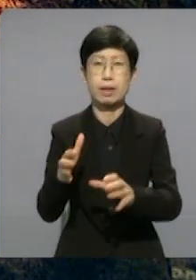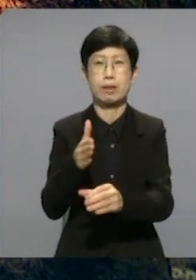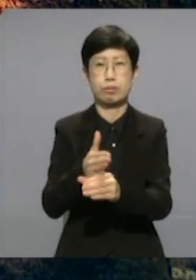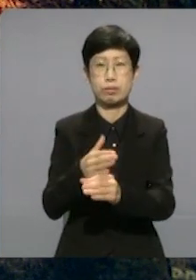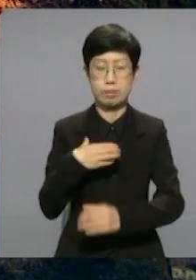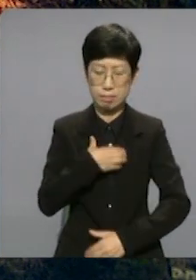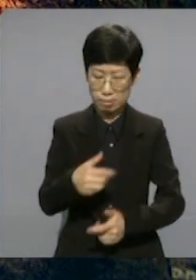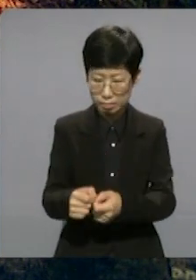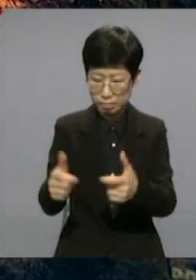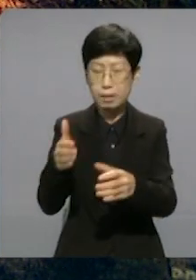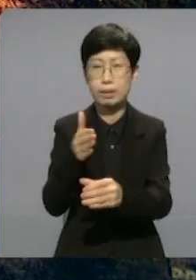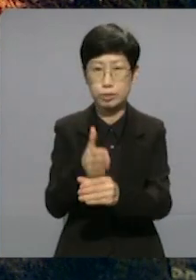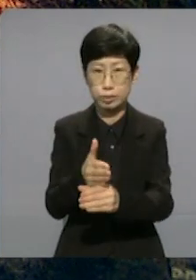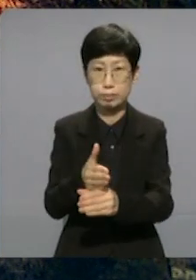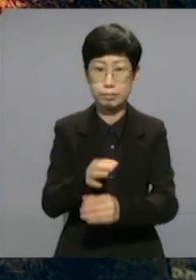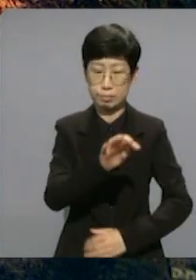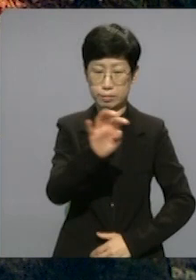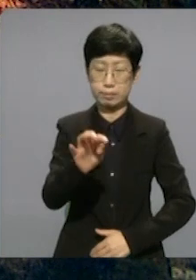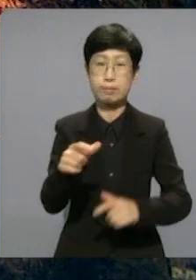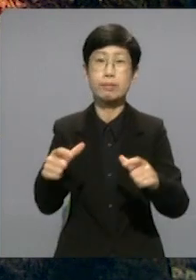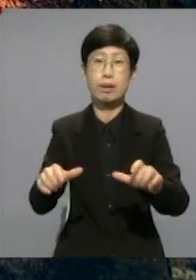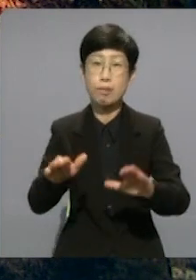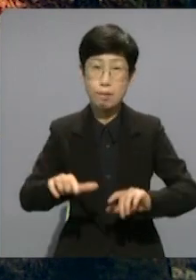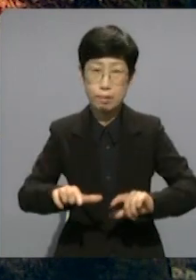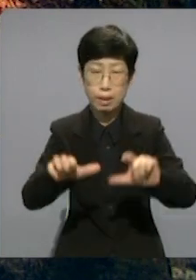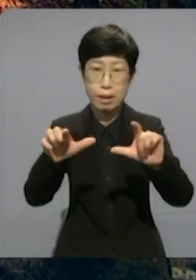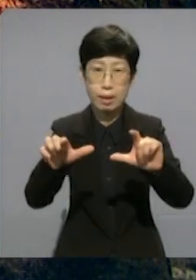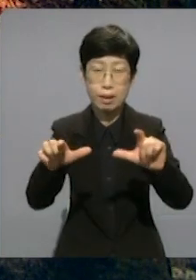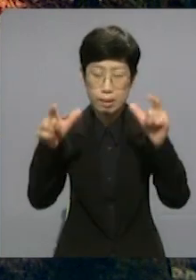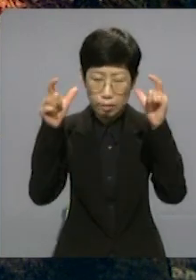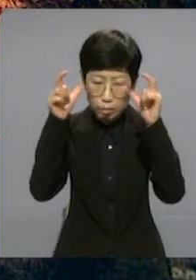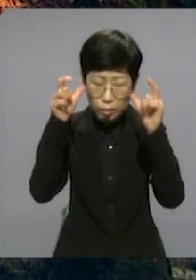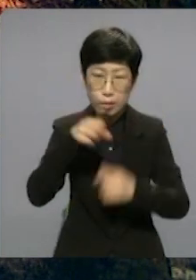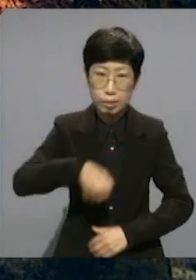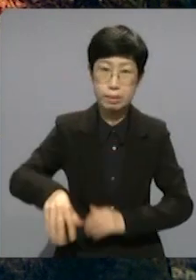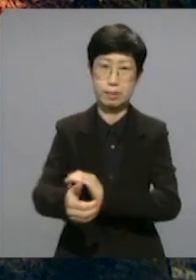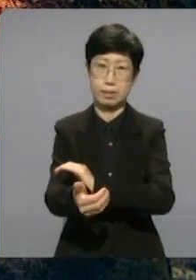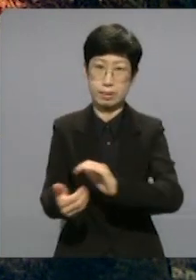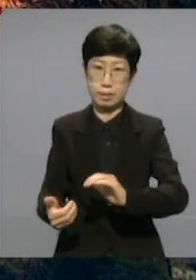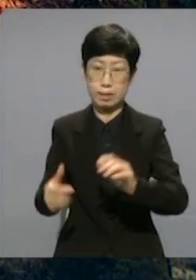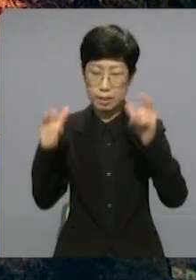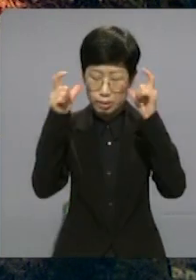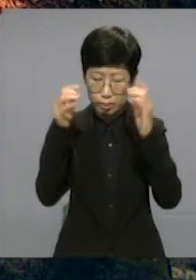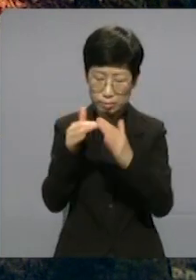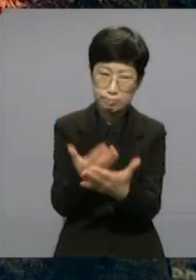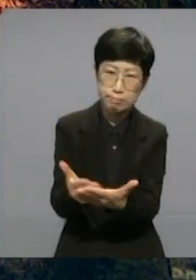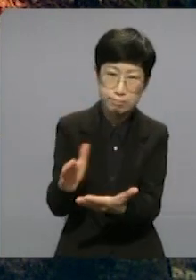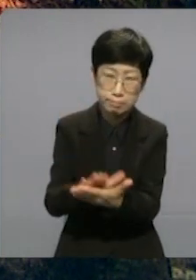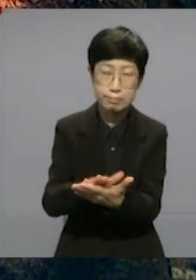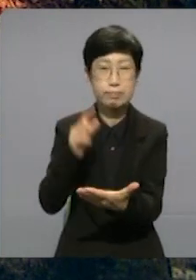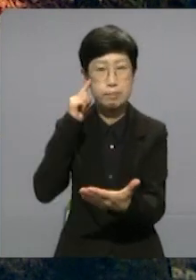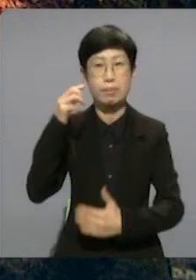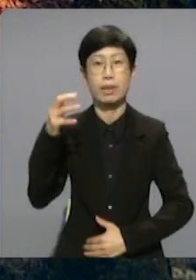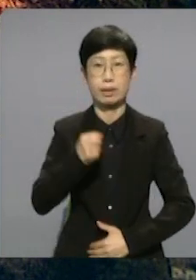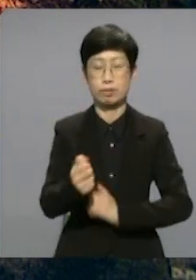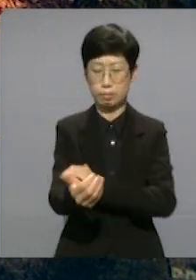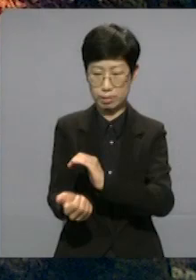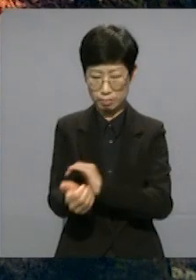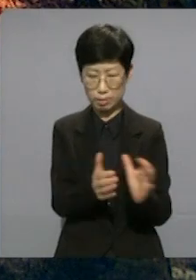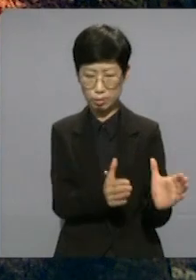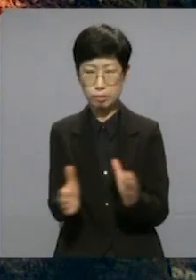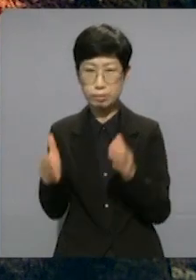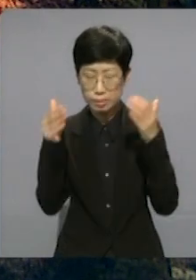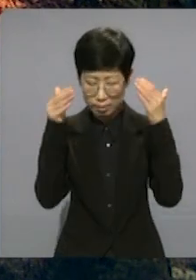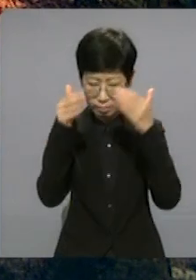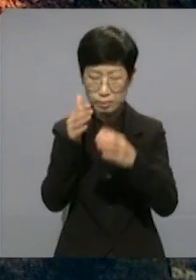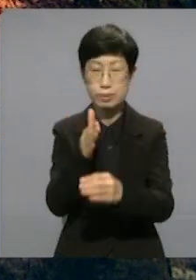있습니다. 그런 가운데 한곳 유럽이 올해만큼은 소 잃기 전에 외양간 고친다는 심정으로 대비에 총력을